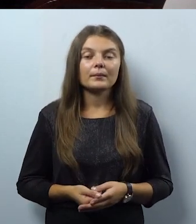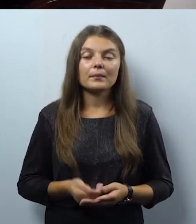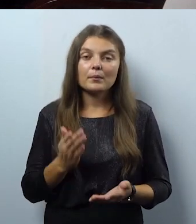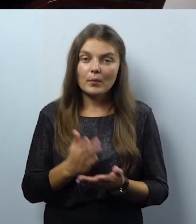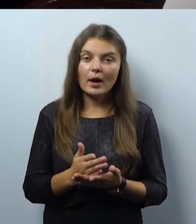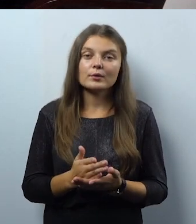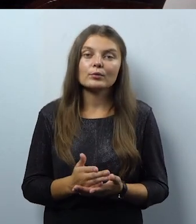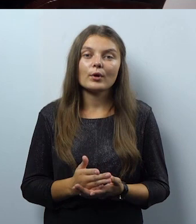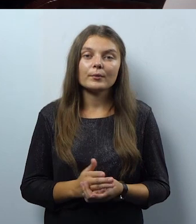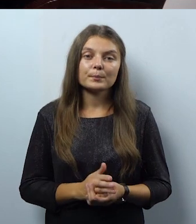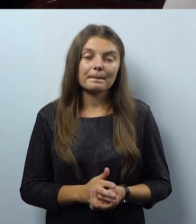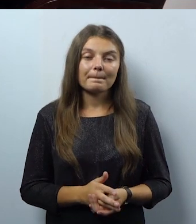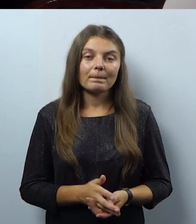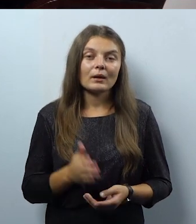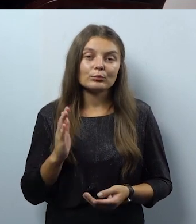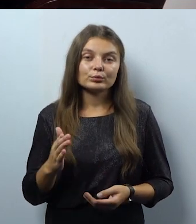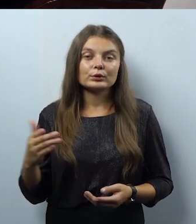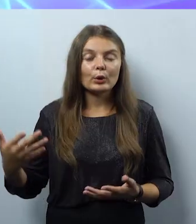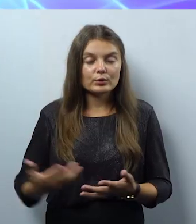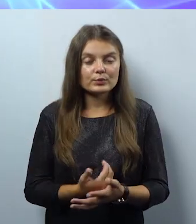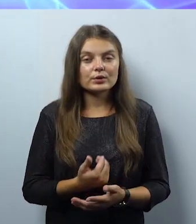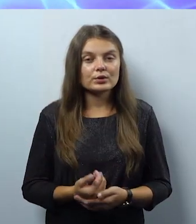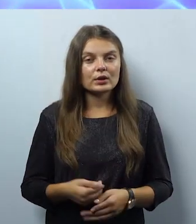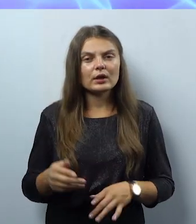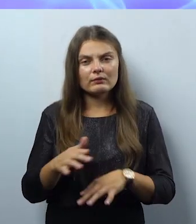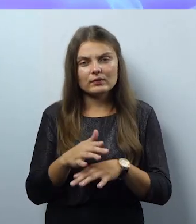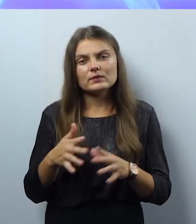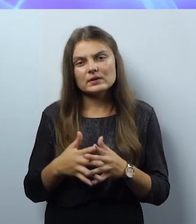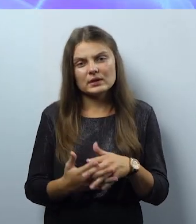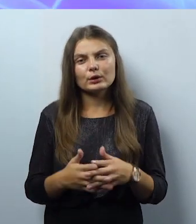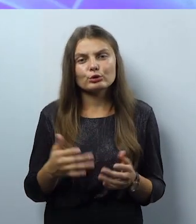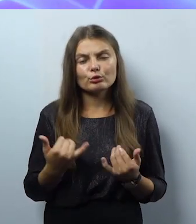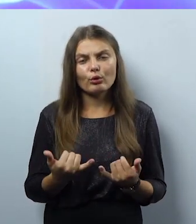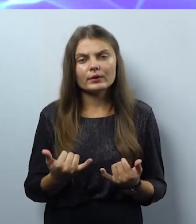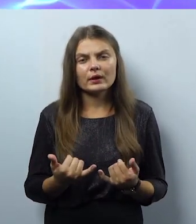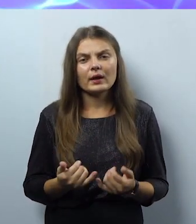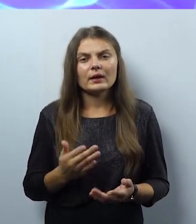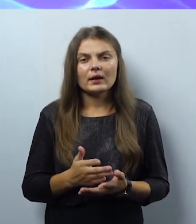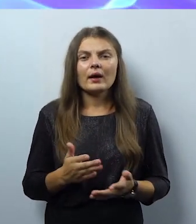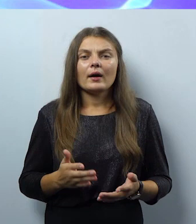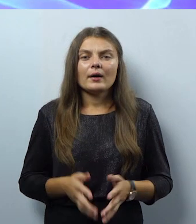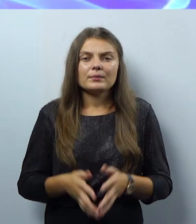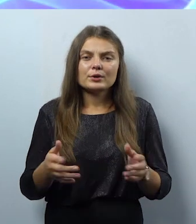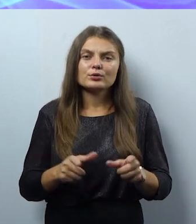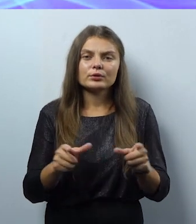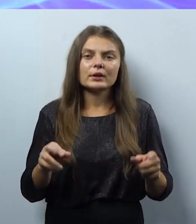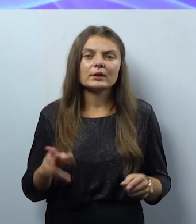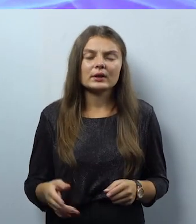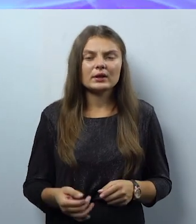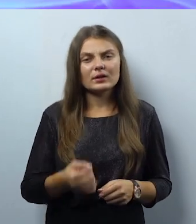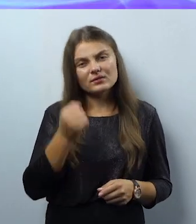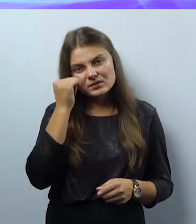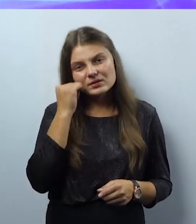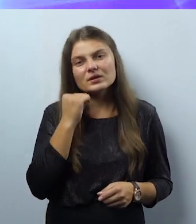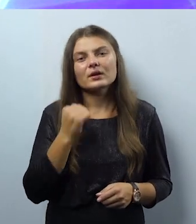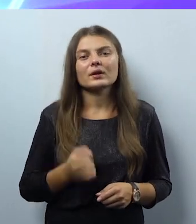воно специфічне, особливе населення. В основному це люди старшого віку, в основному це люди, які мають хронічні захворювання. Їм значно частіше треба звернутися до свого лікаря.